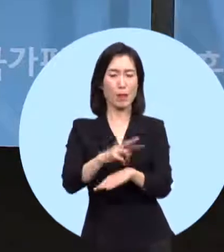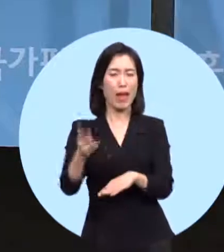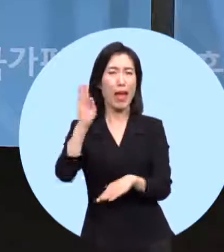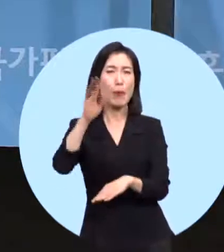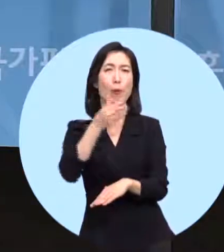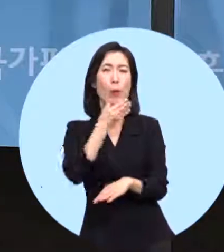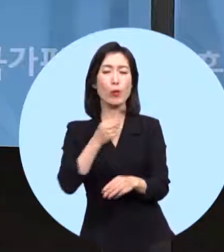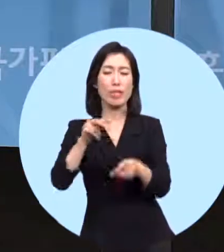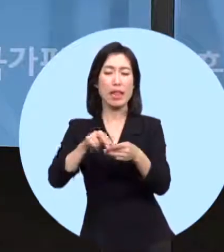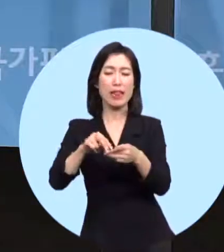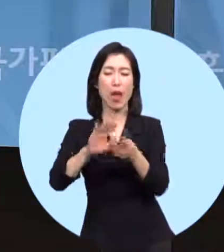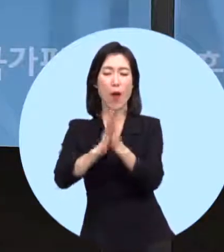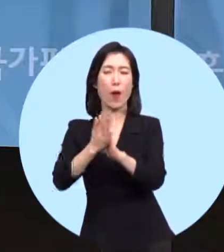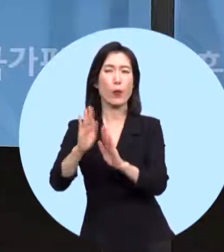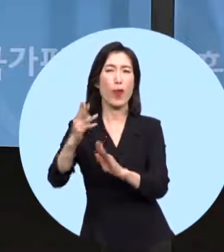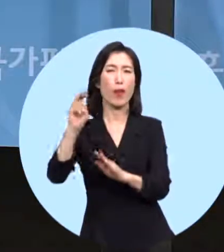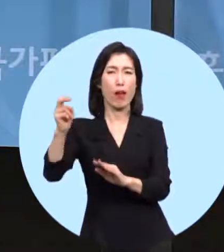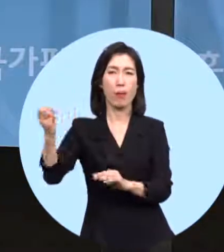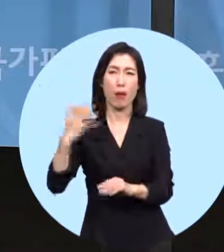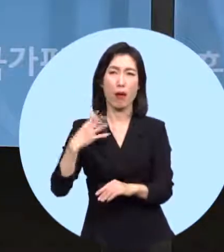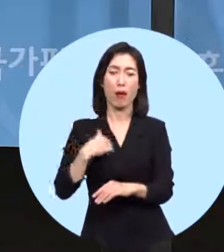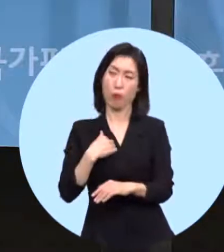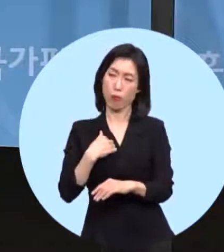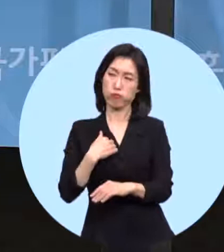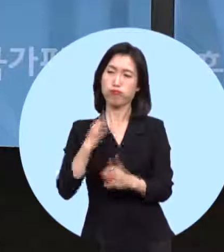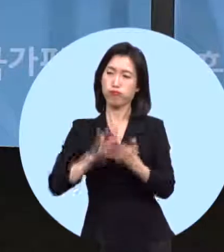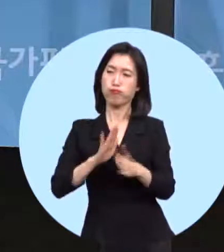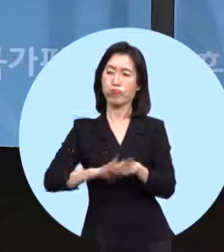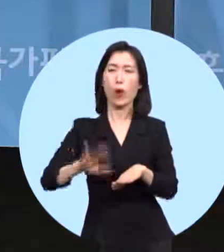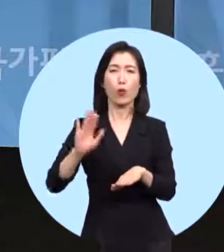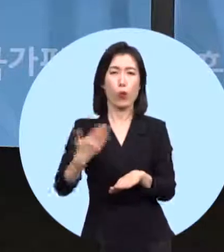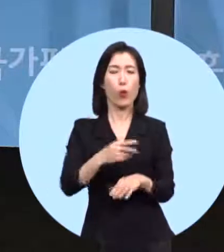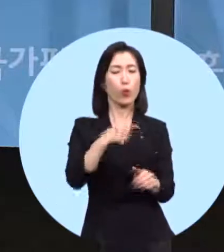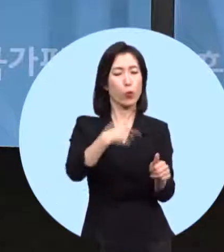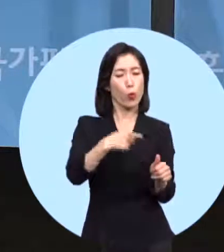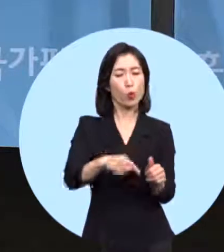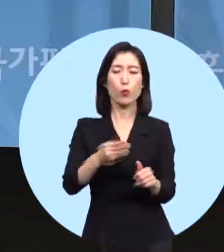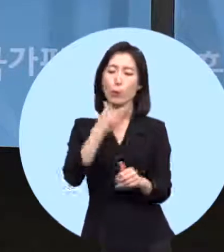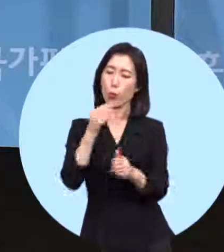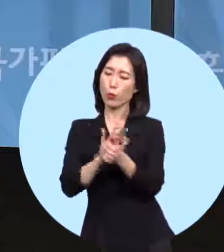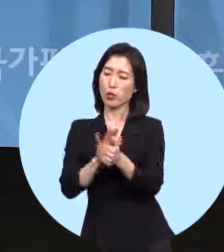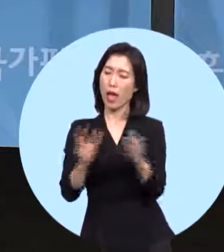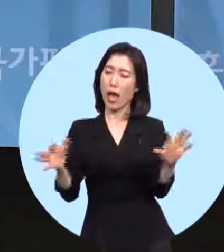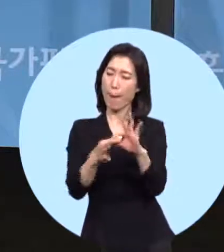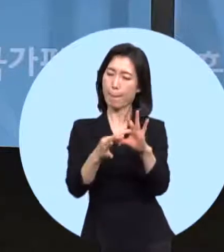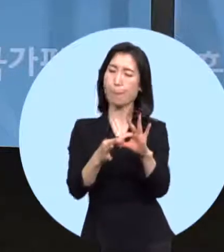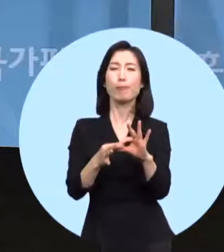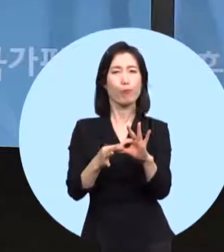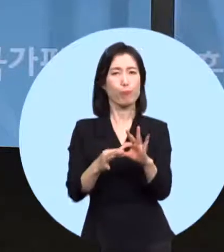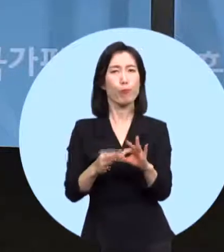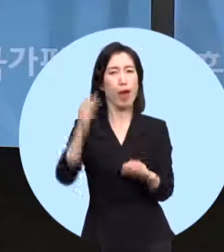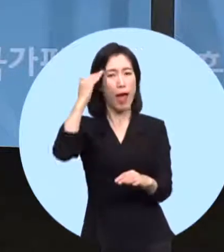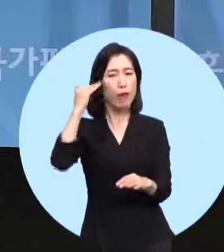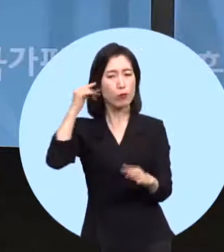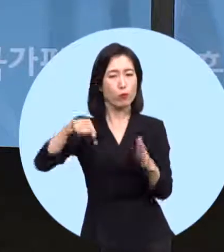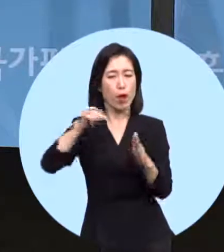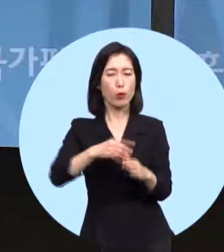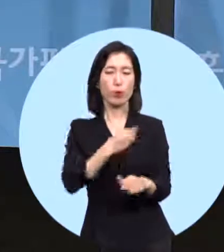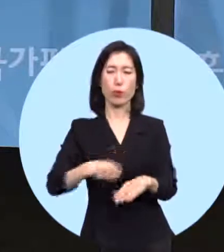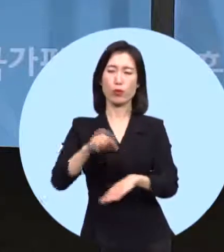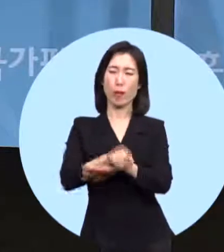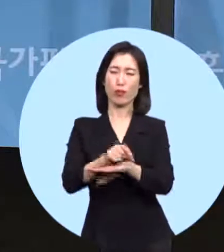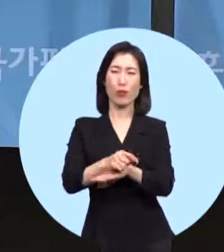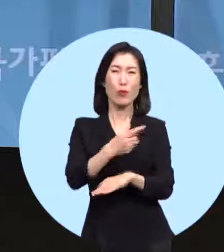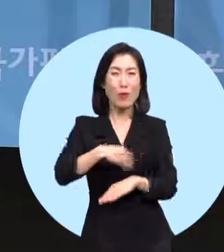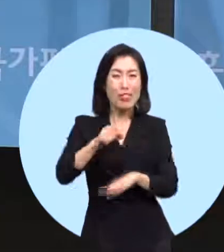될 거야라고 말했어요. 그래서 저는 잘 됐다. 교육과 복지가 합친 그런 것이 저희 나라의 동사무소라는